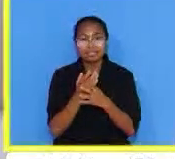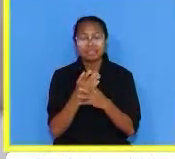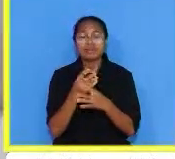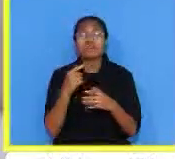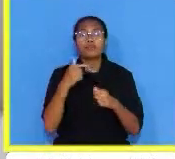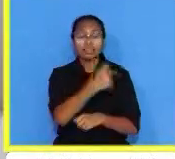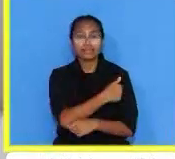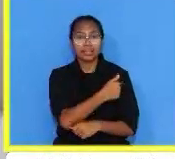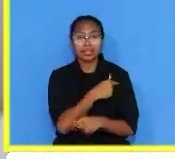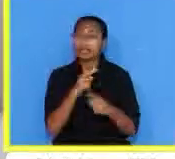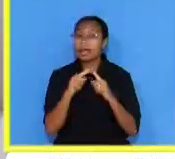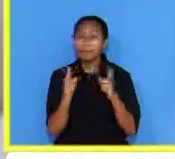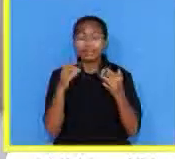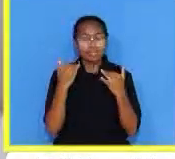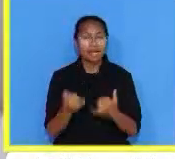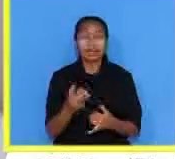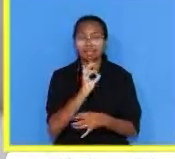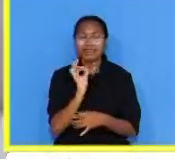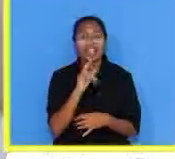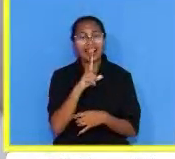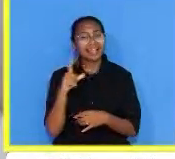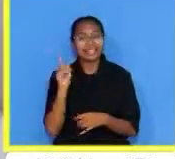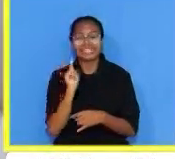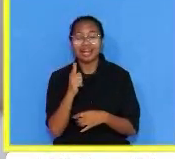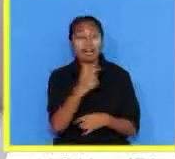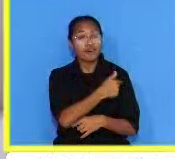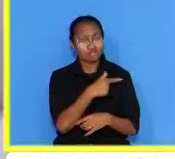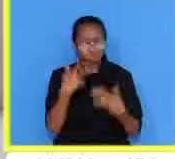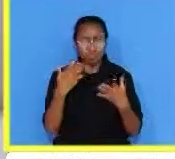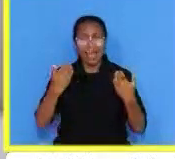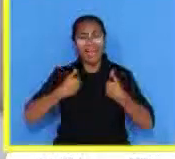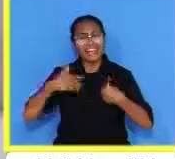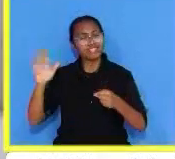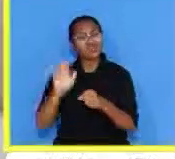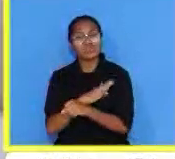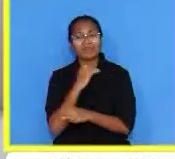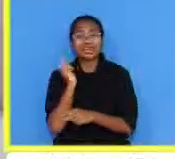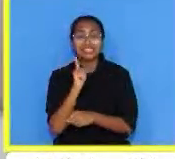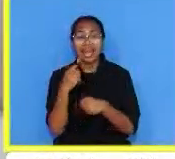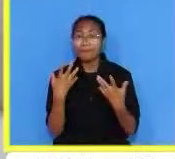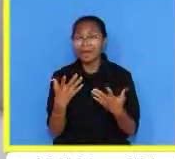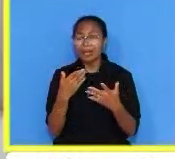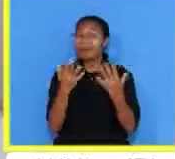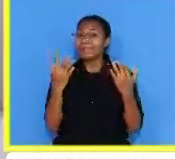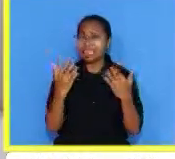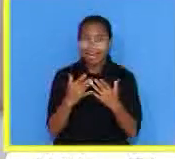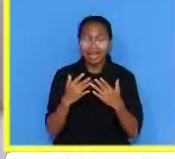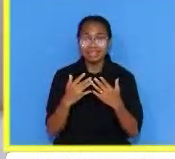vaksin. Tetapi sekarang tidak lagi, vaksin tersedia cukup. Tinggal sekarang masyarakat